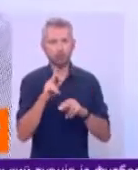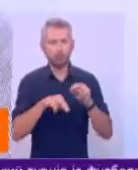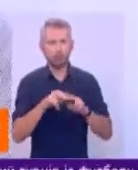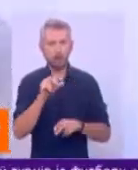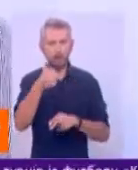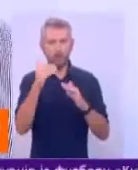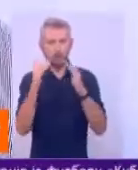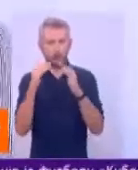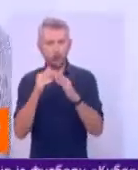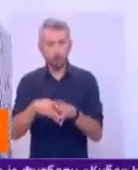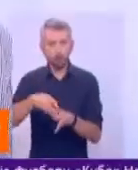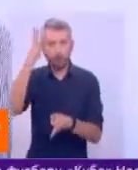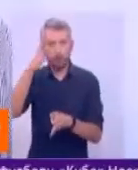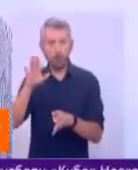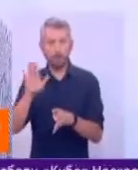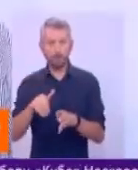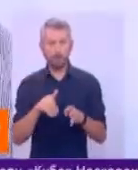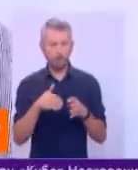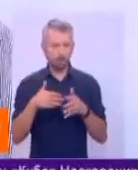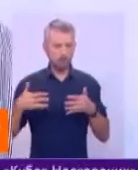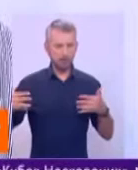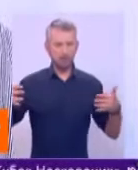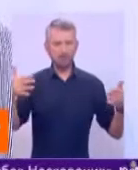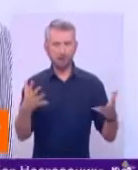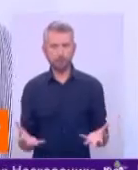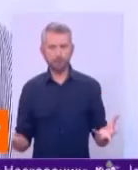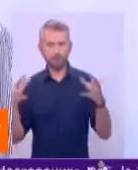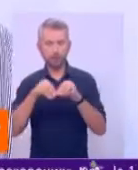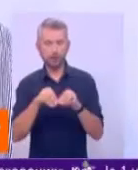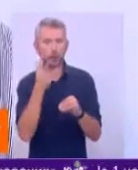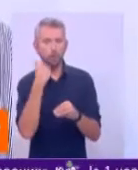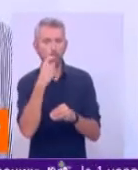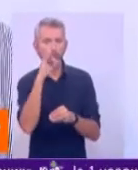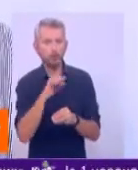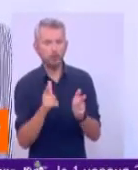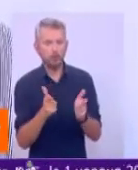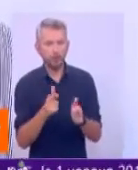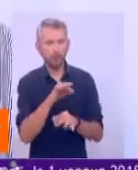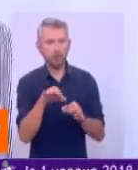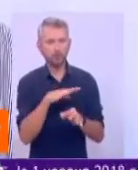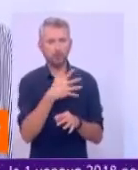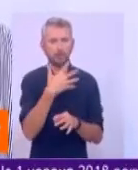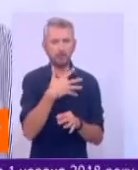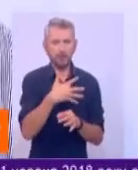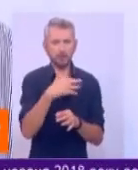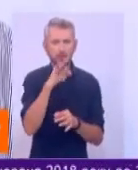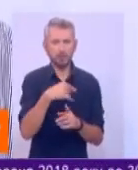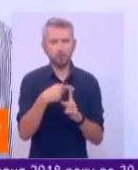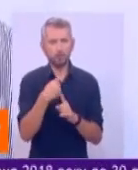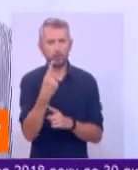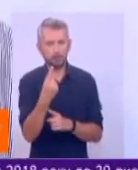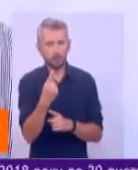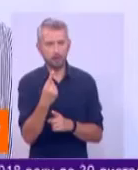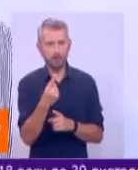будинок, і потім всі переселяються при 100% згоді. Хоча в проєкті було 50 плюс 1,